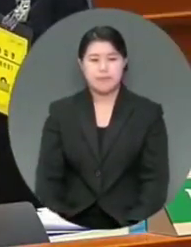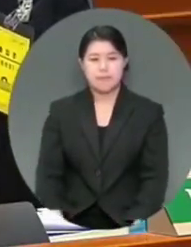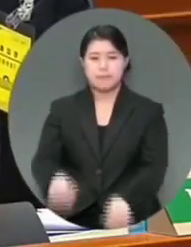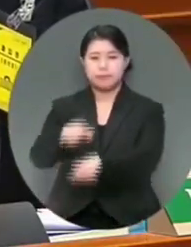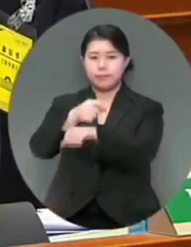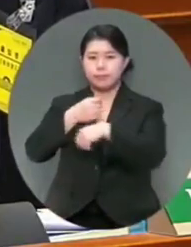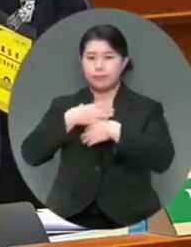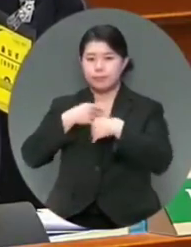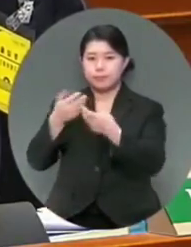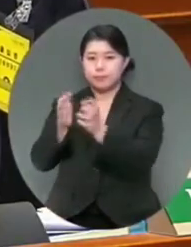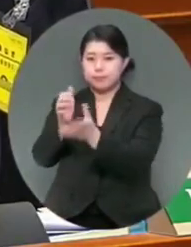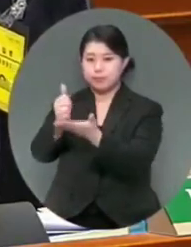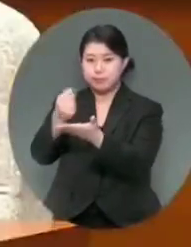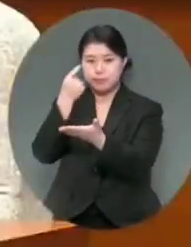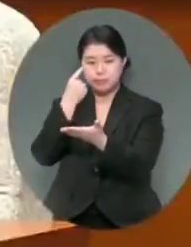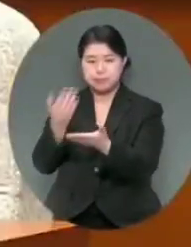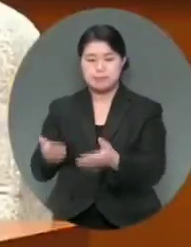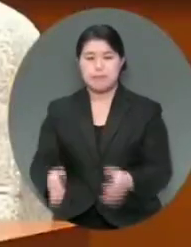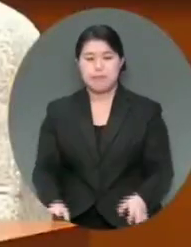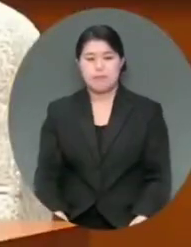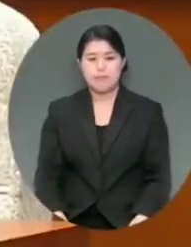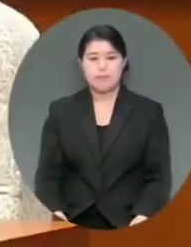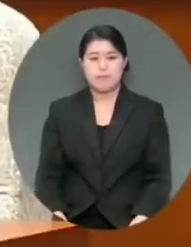이상민 장관께 질의하겠습니다.